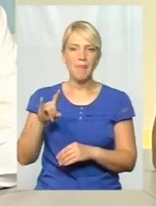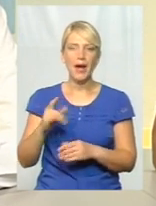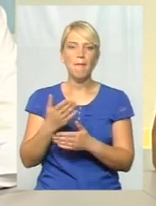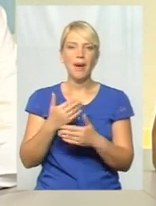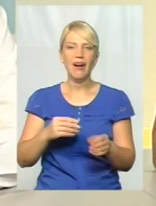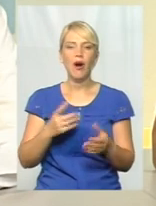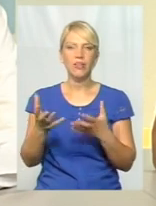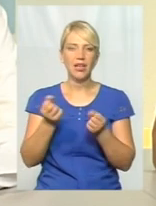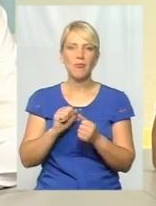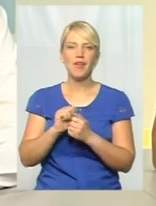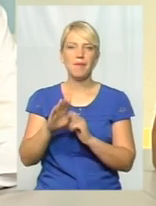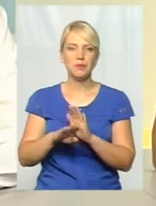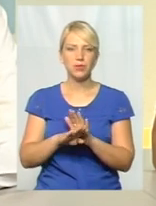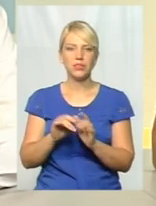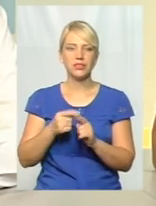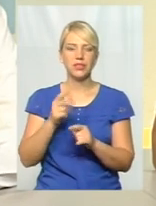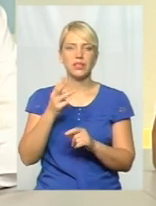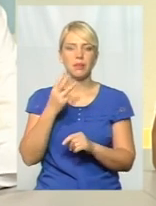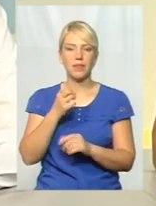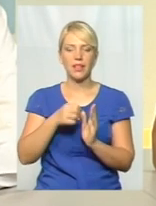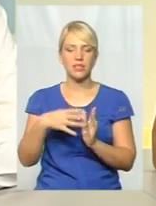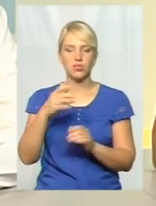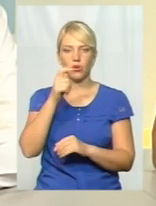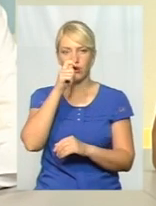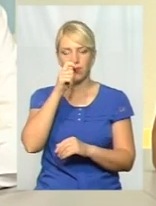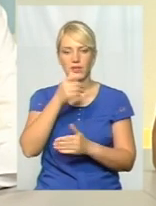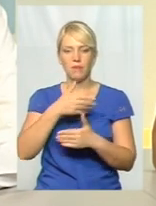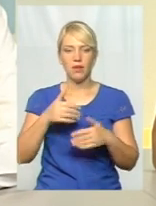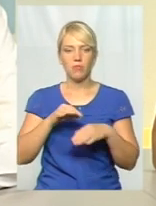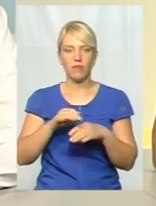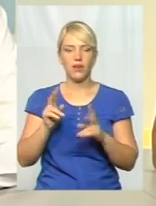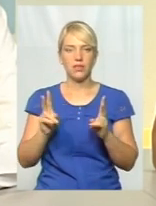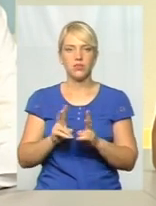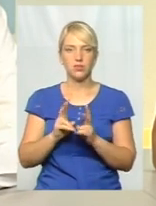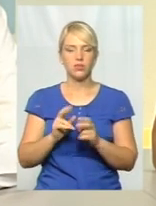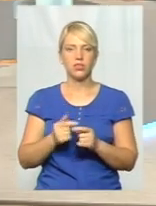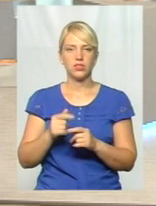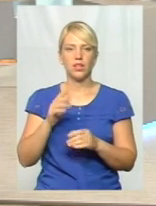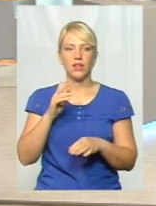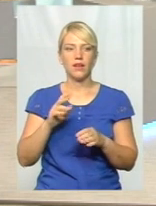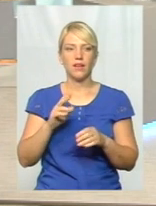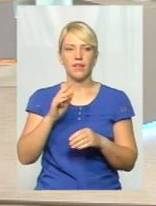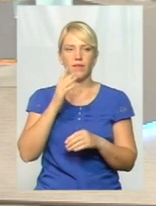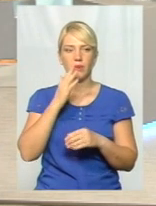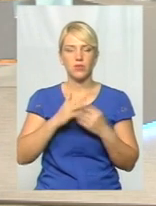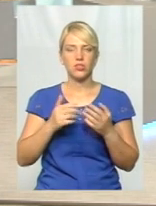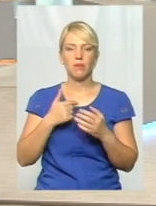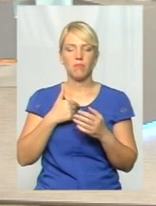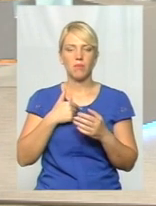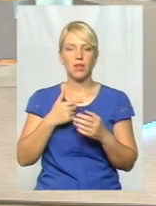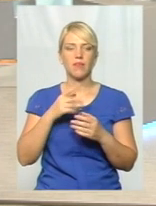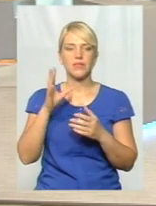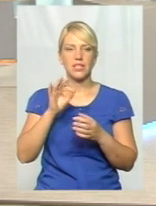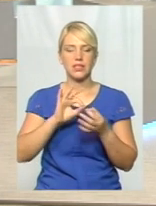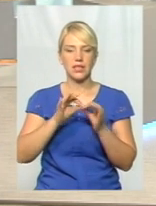отримали в Кам'янець-Подільському. Це 15 квітня ми провели зустріч з роботодавцями. Вибачте, будь ласка, дозвольте, я вас призупиню, тому що ми деталізуємо все